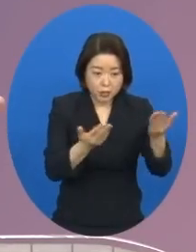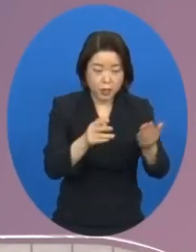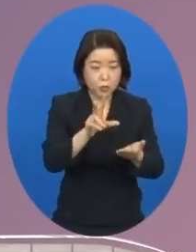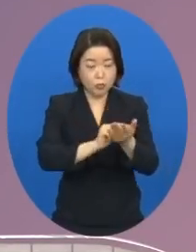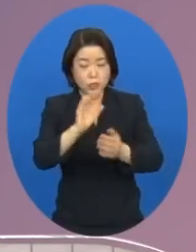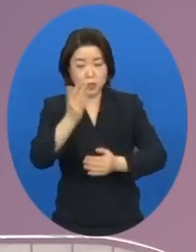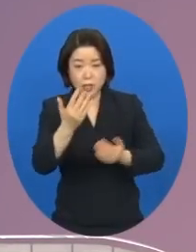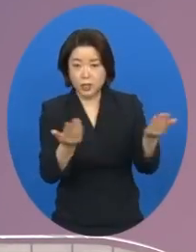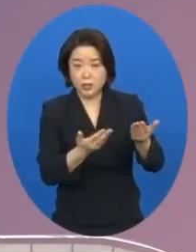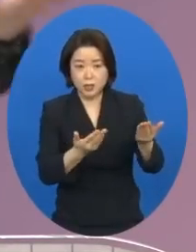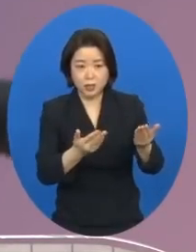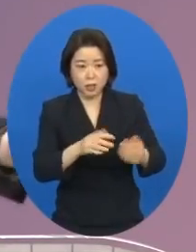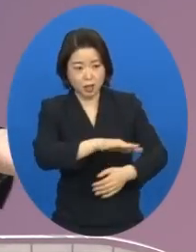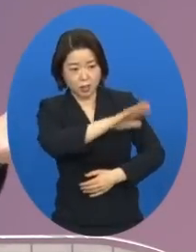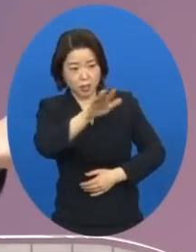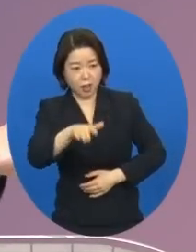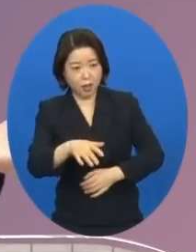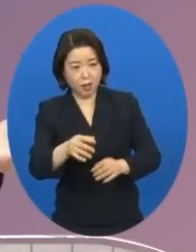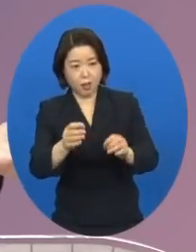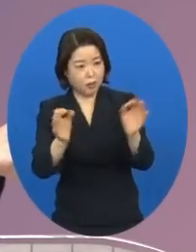일들이 다